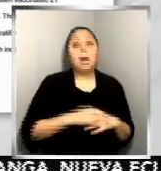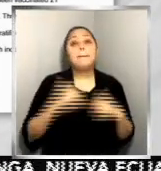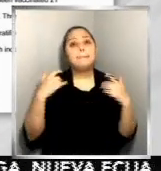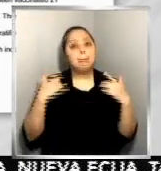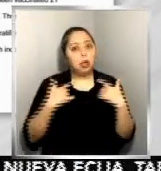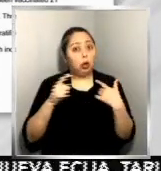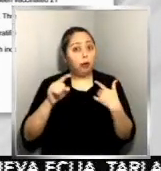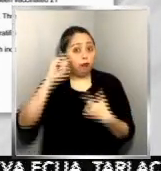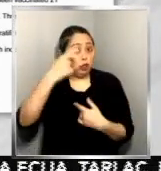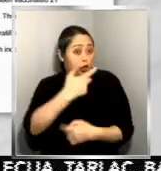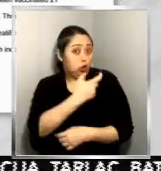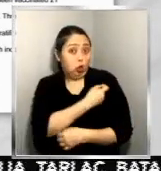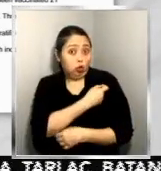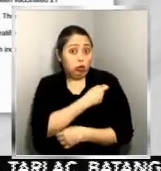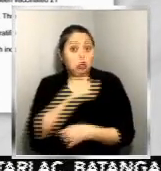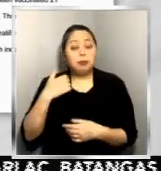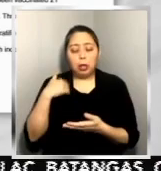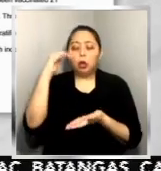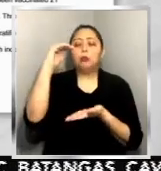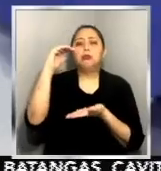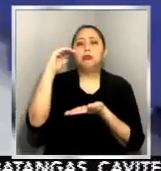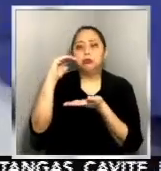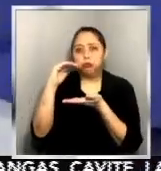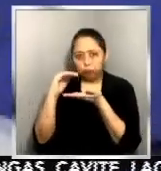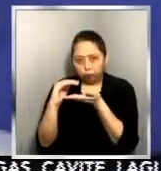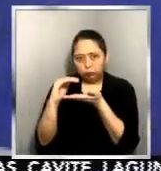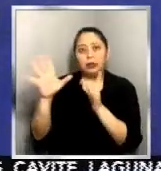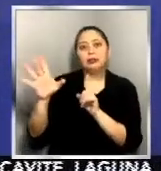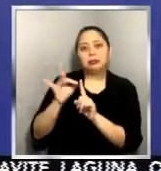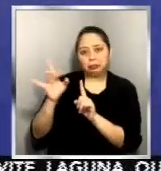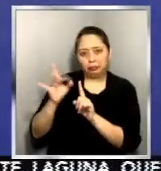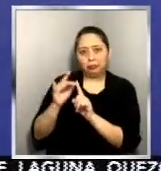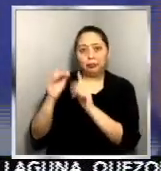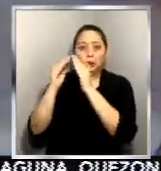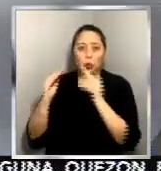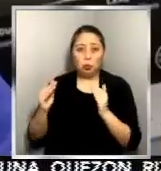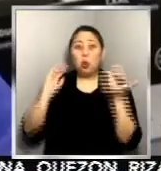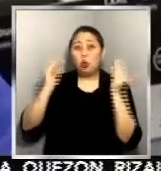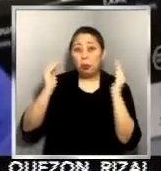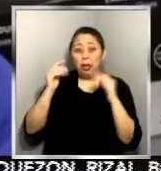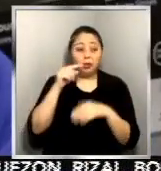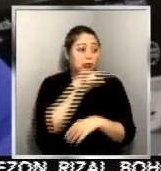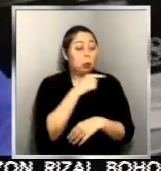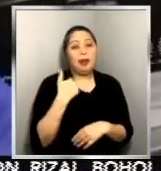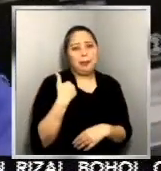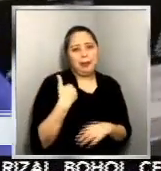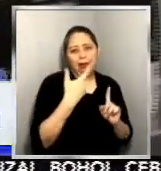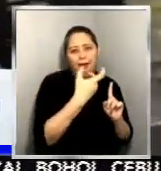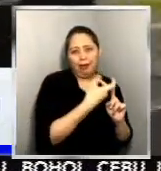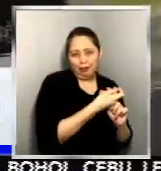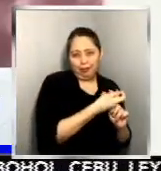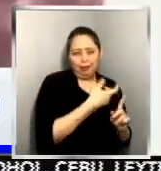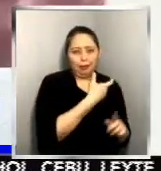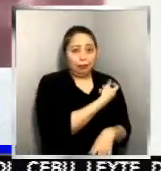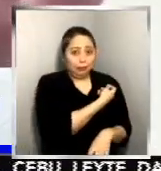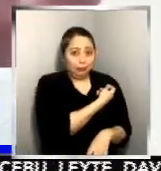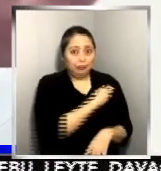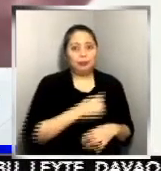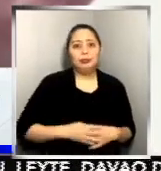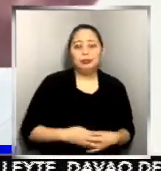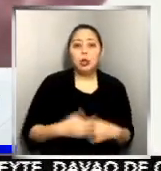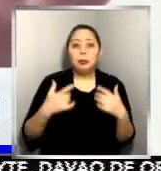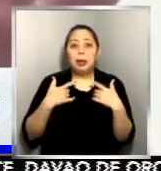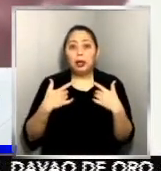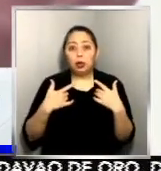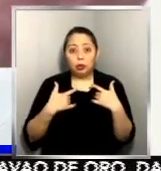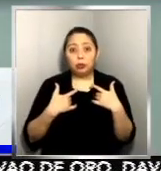bakuna kumpara sa mga hindi nabakunahan. Napigilan din ng bakuna ang COVID symptoms isang buwan matapos ang first dose. Kaya nabawasan